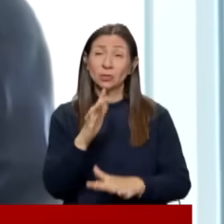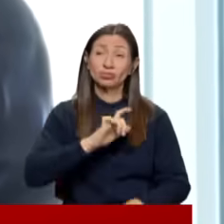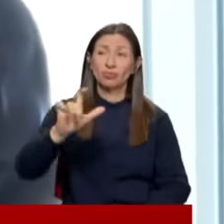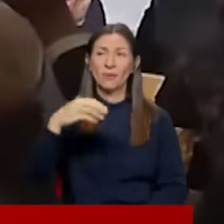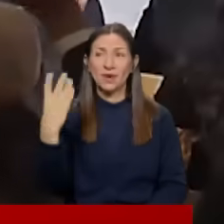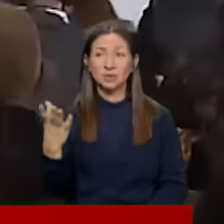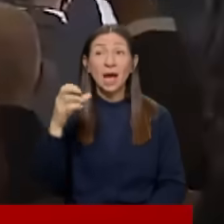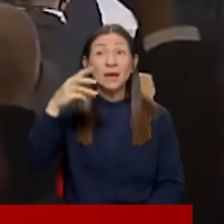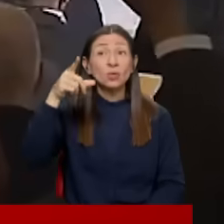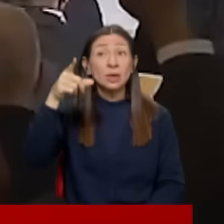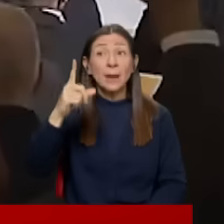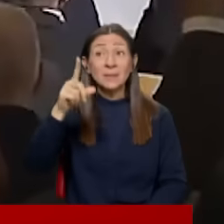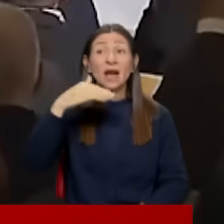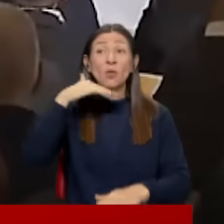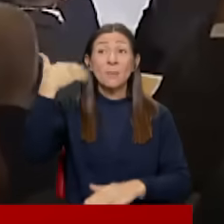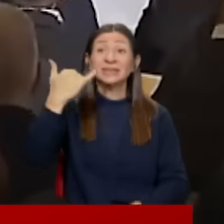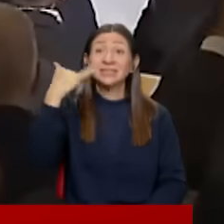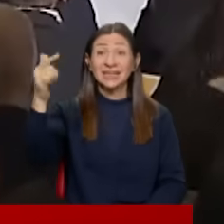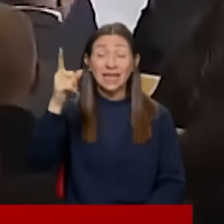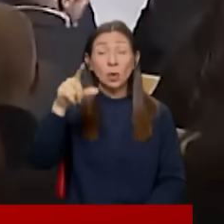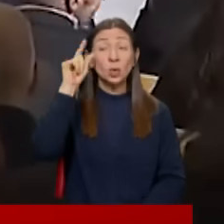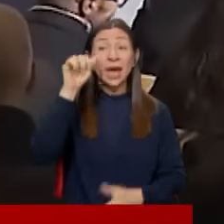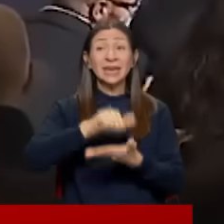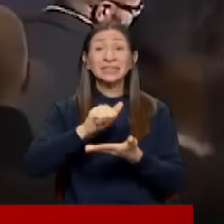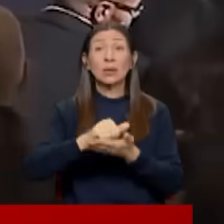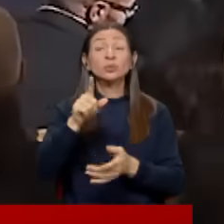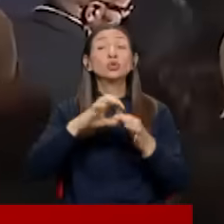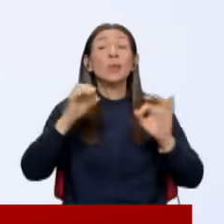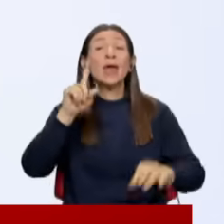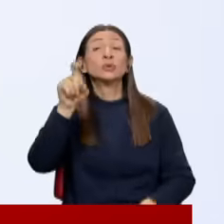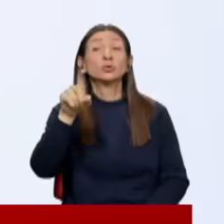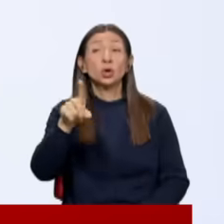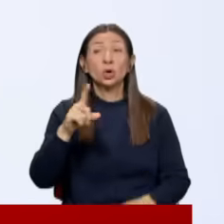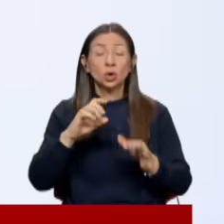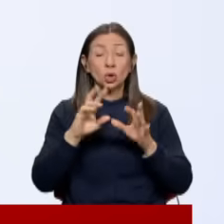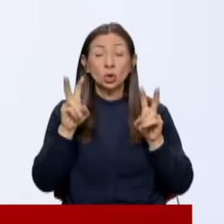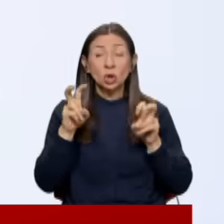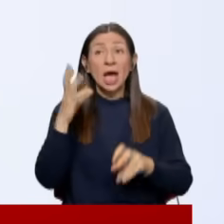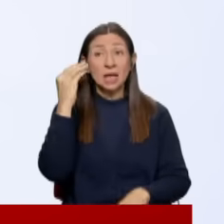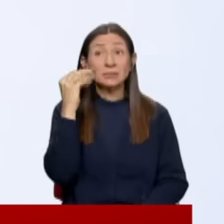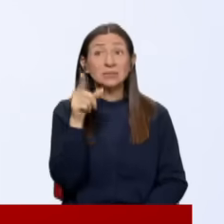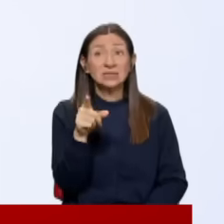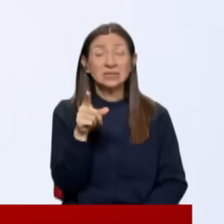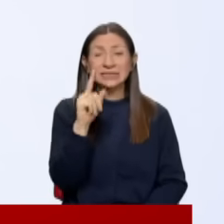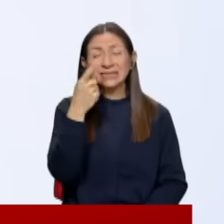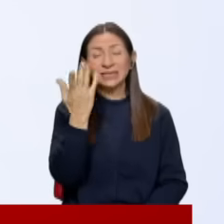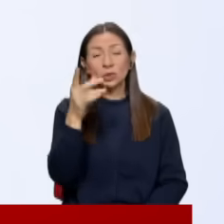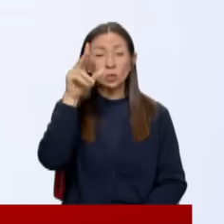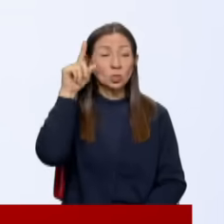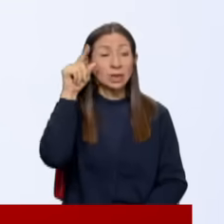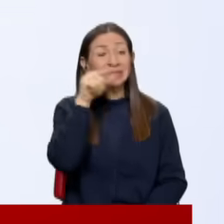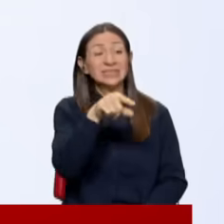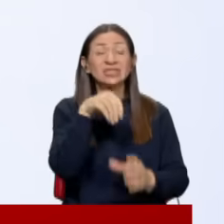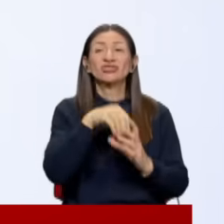vermişti. Erdoğan'a bir yurt dışı gezisinde de Yunan gazeteci o sözlerini sormuştu. Konuyu anlamışsın aslında. Sadece Yunanistan